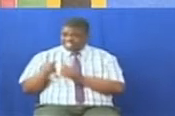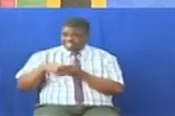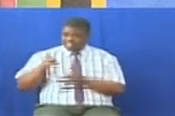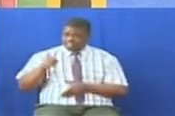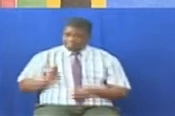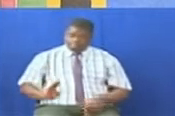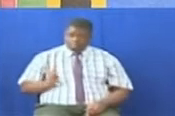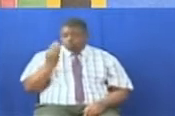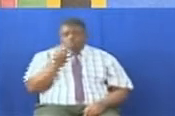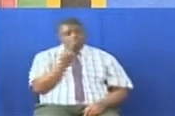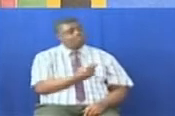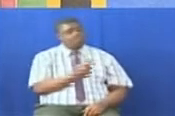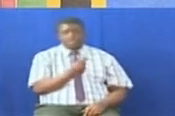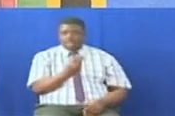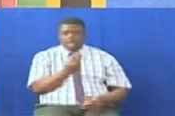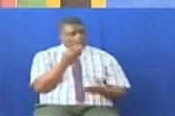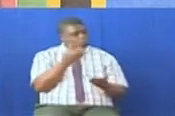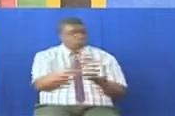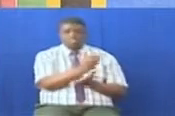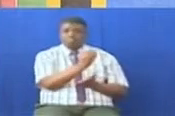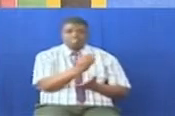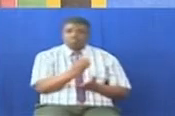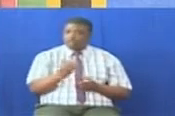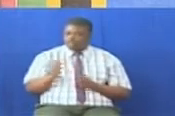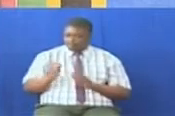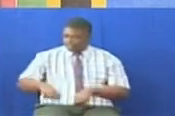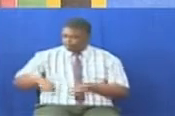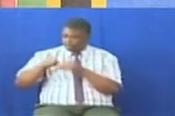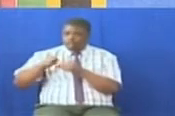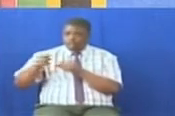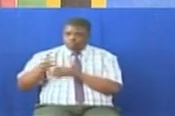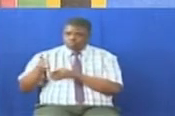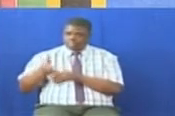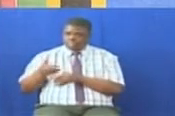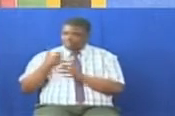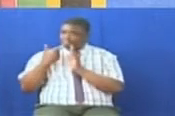bilioni 2 hayakuthibitishwa na mamlaka husika. Kwa maana ya kamati ya